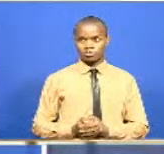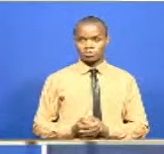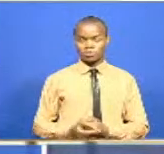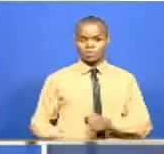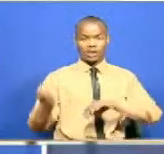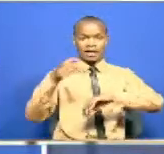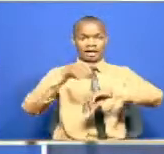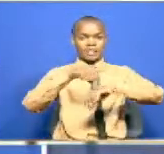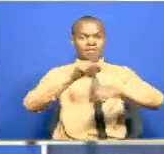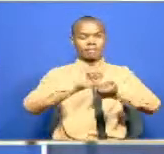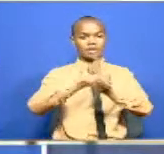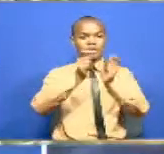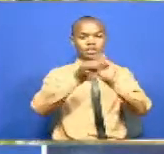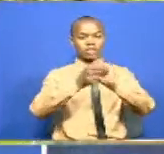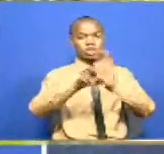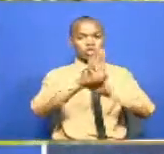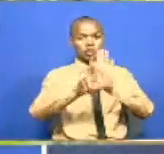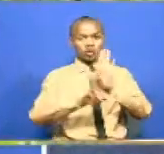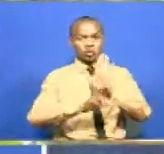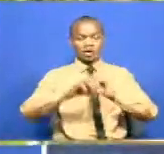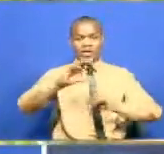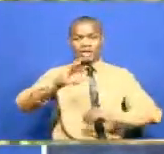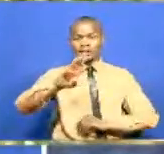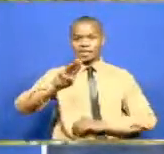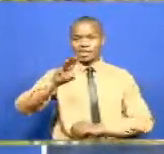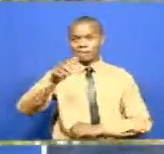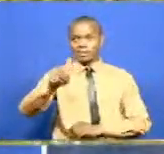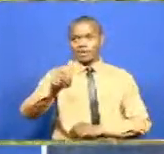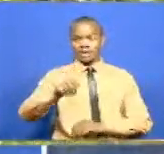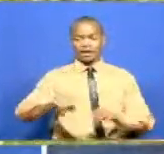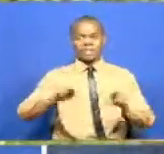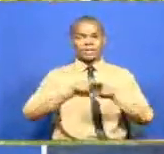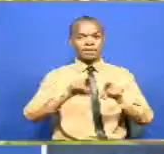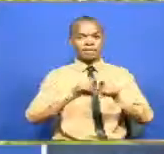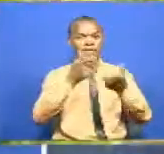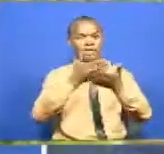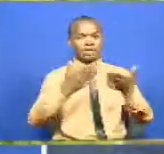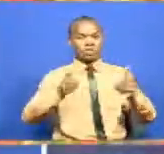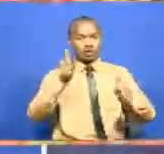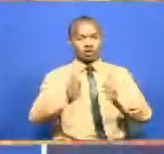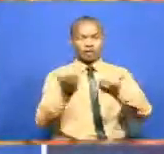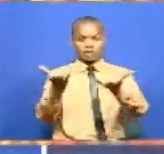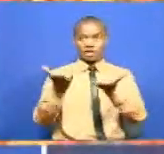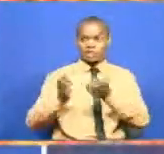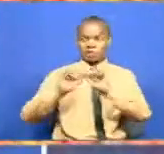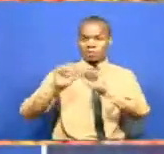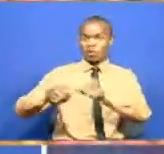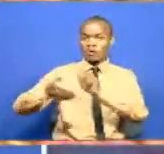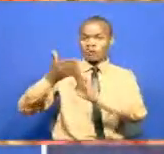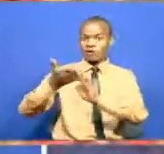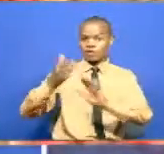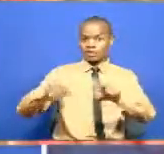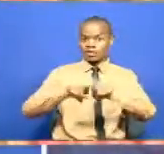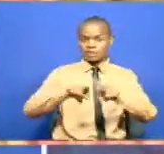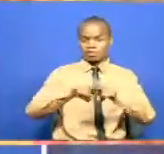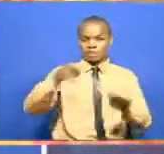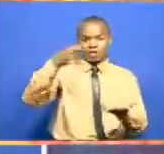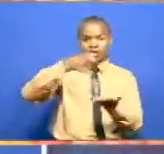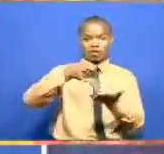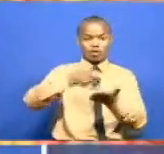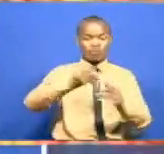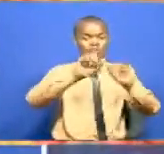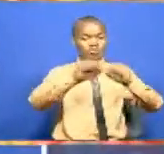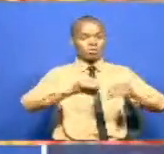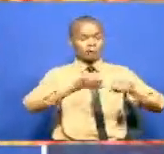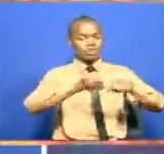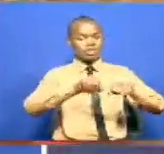Kufuatia marekebisho ya sheria kuhusu masoko ya mtaji wa hisa, soko la bidhaa zinazohitaji kuuzwa haraka liliwekwa chini ya udhibiti wa halmashauri ya